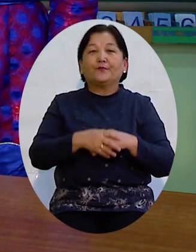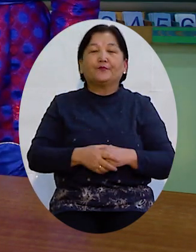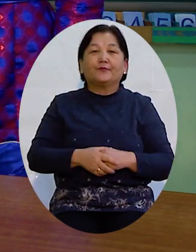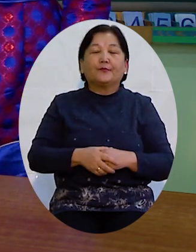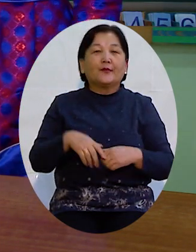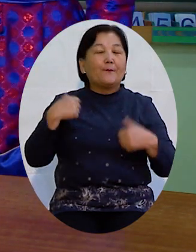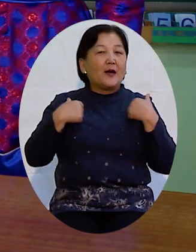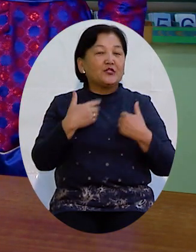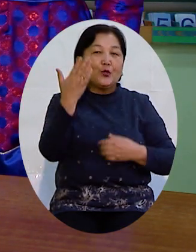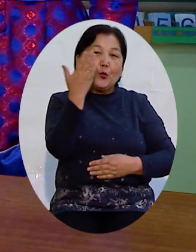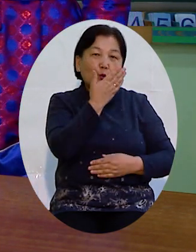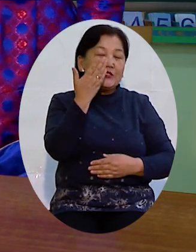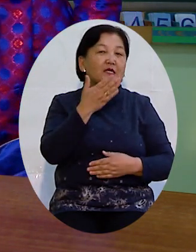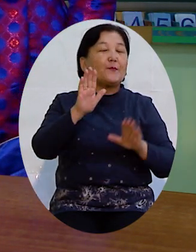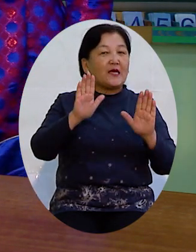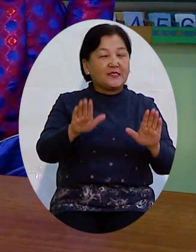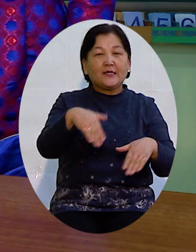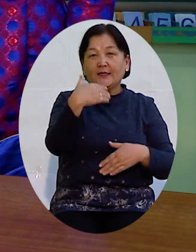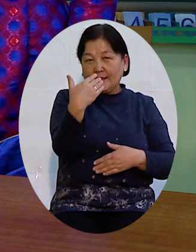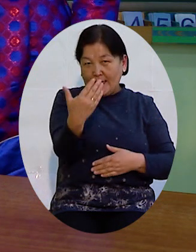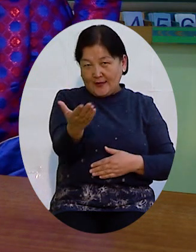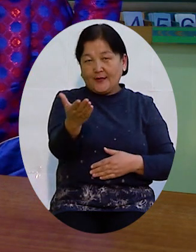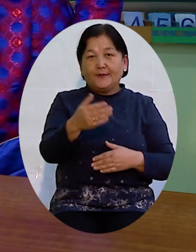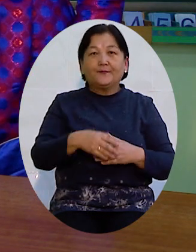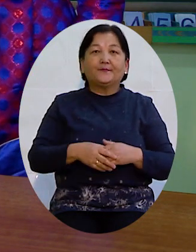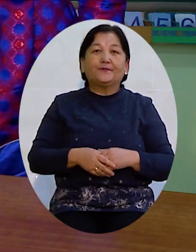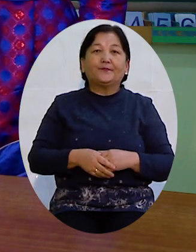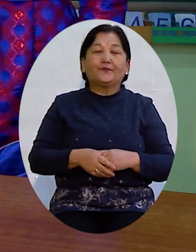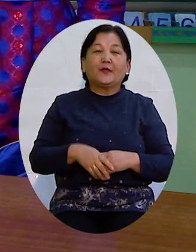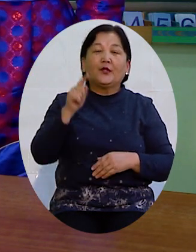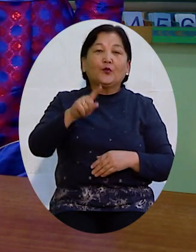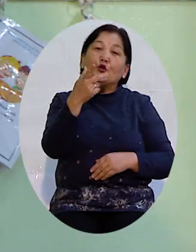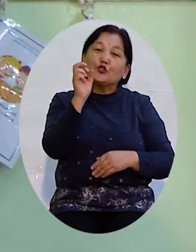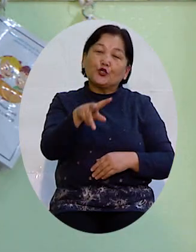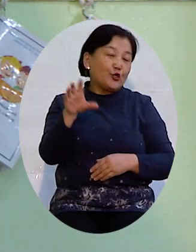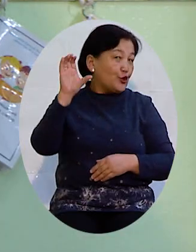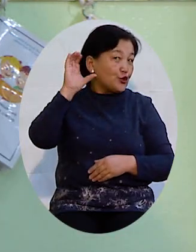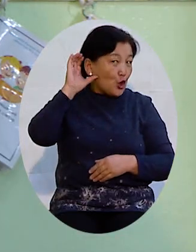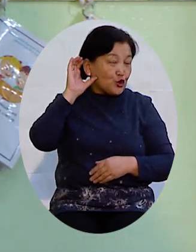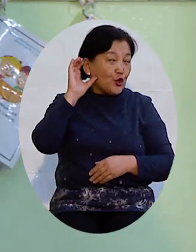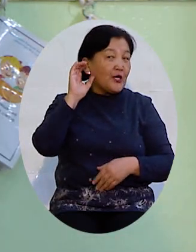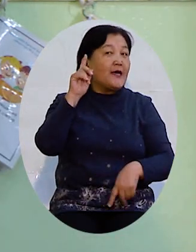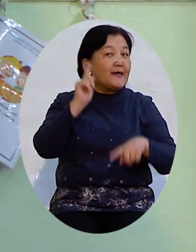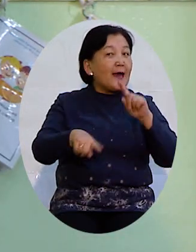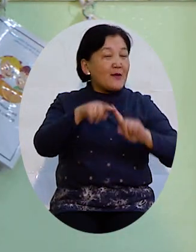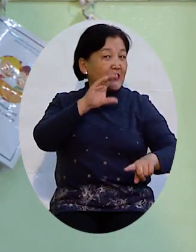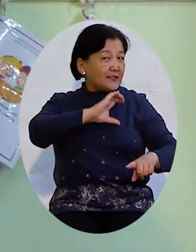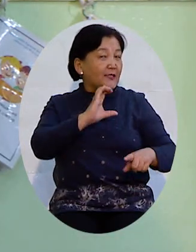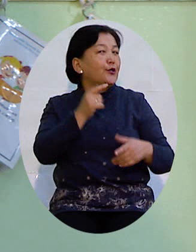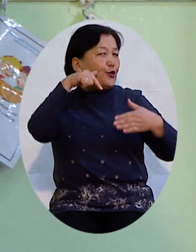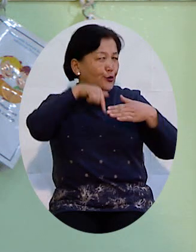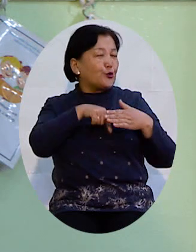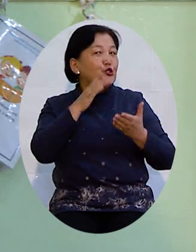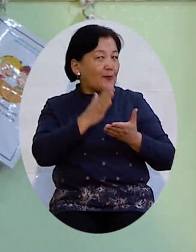За, багшигаа уншиж байх оронд та нар энэ зохиолыг сонсоод ямар сэтгэл төрж байна вэ?